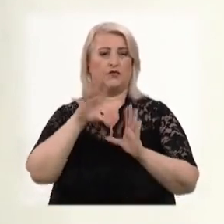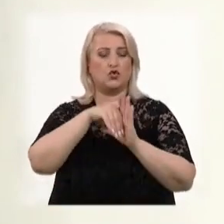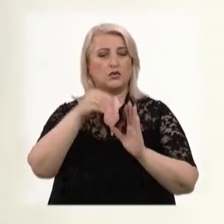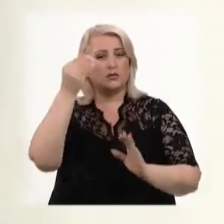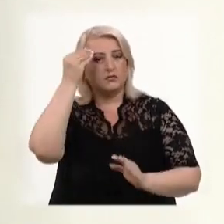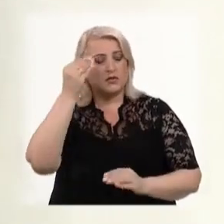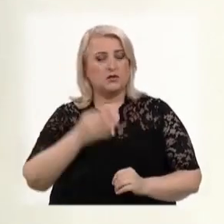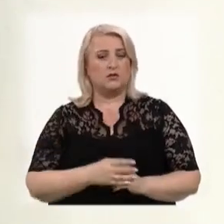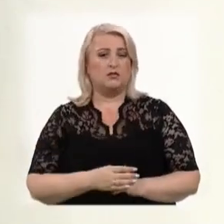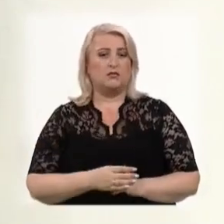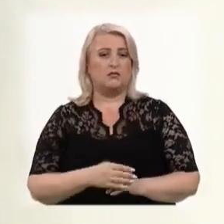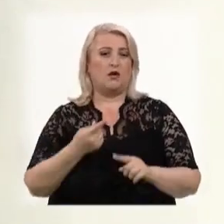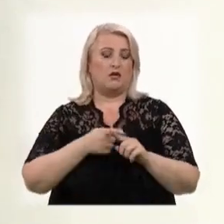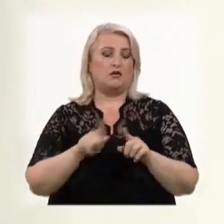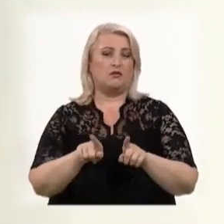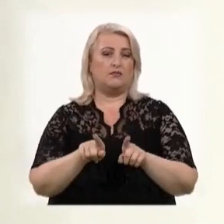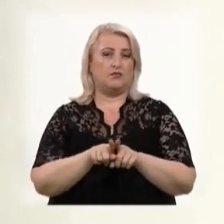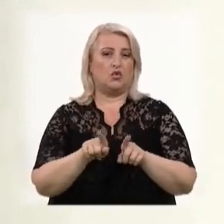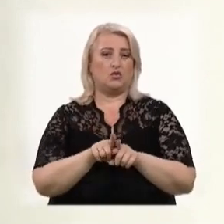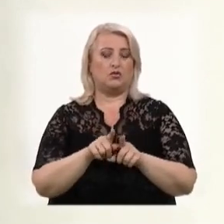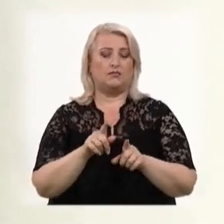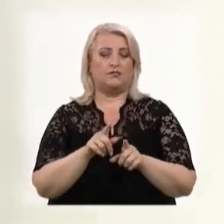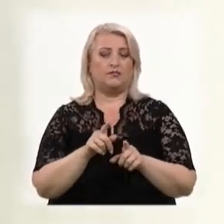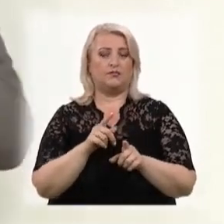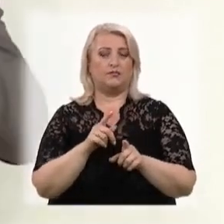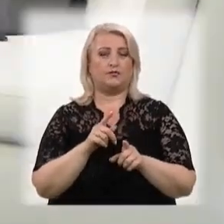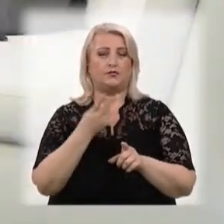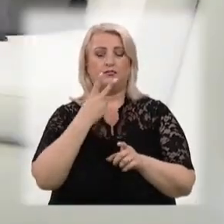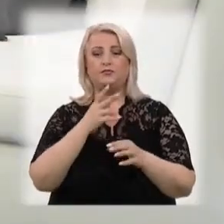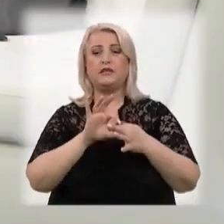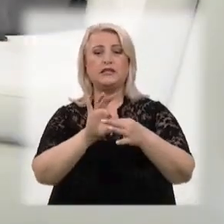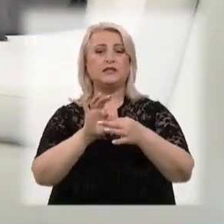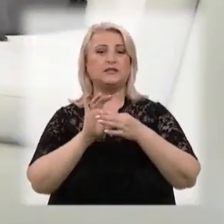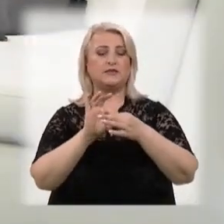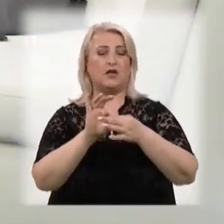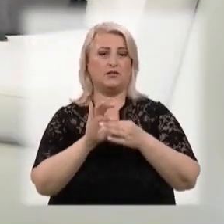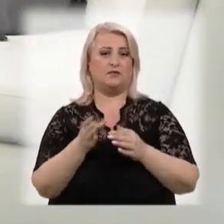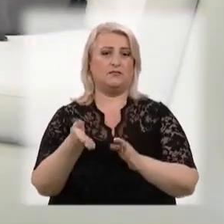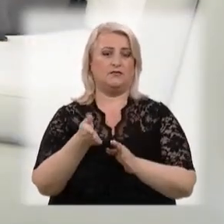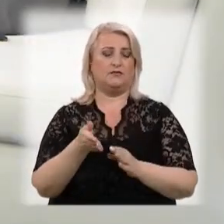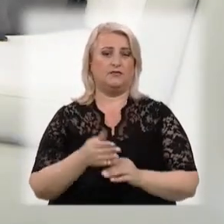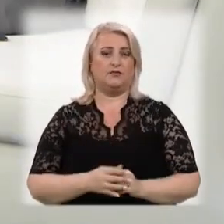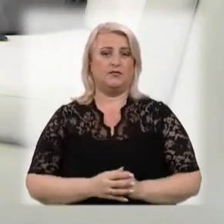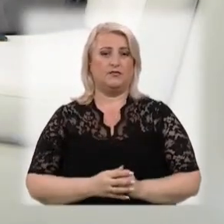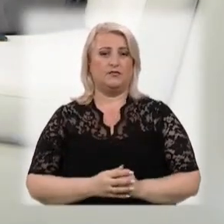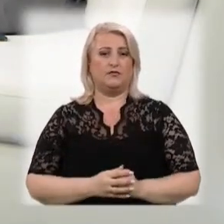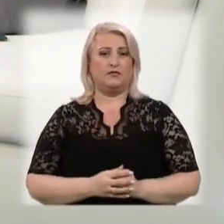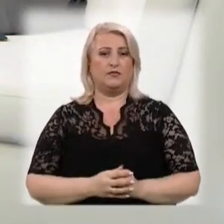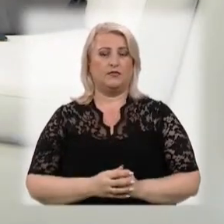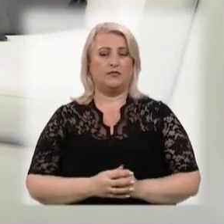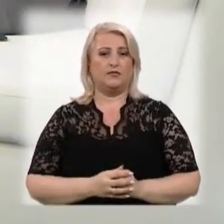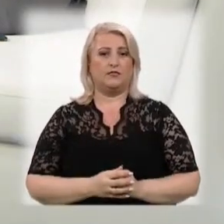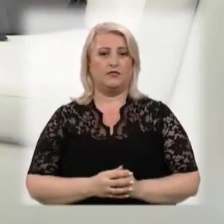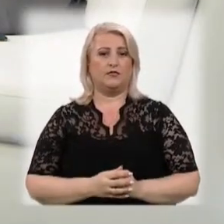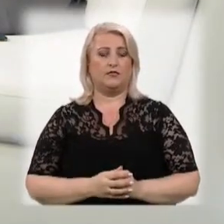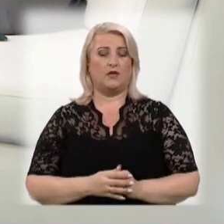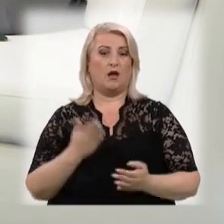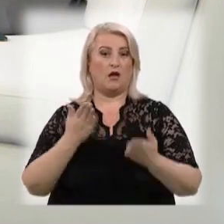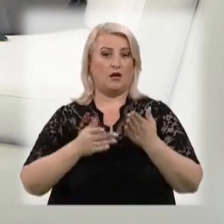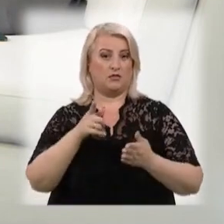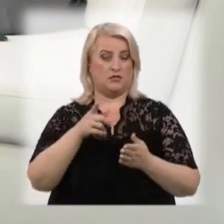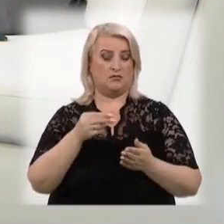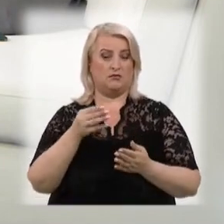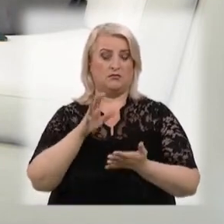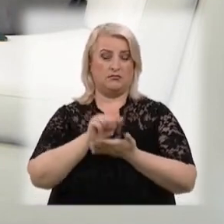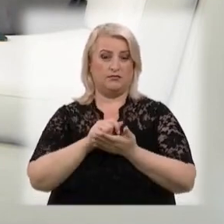înseamnă în rezolvarea cu audiență potențială și acum ce iartă sau se acceptă dar dacă tu ești o